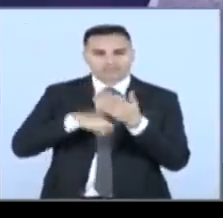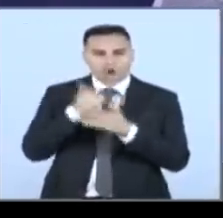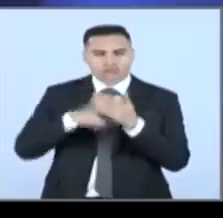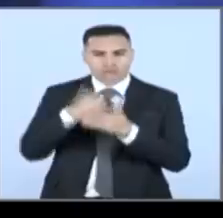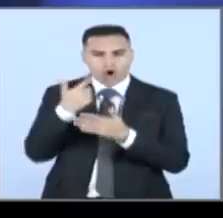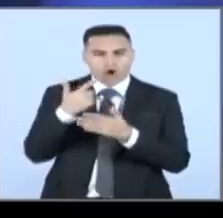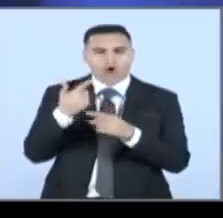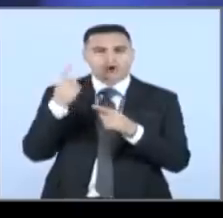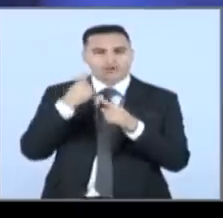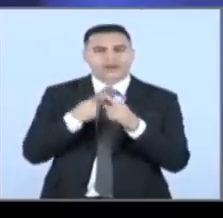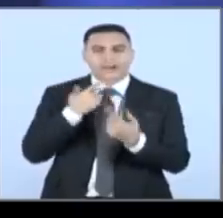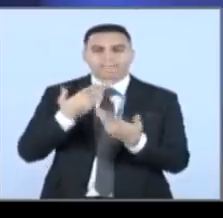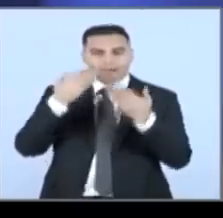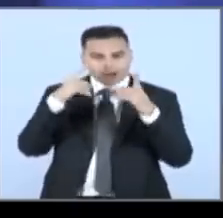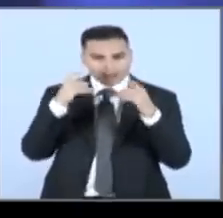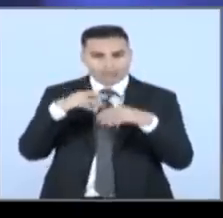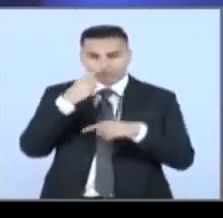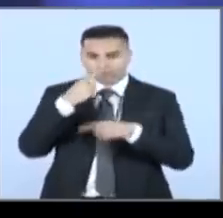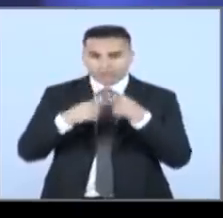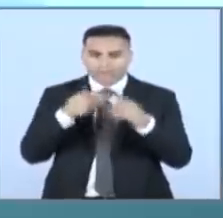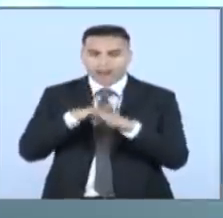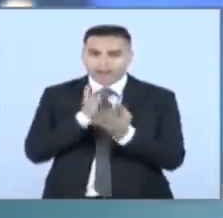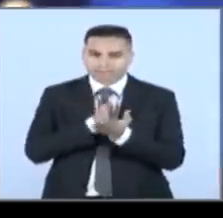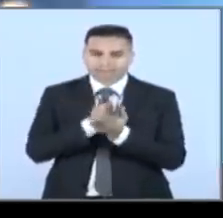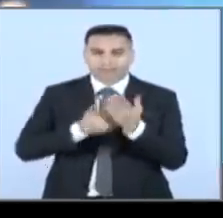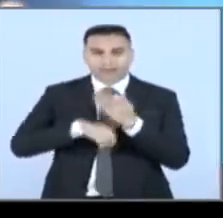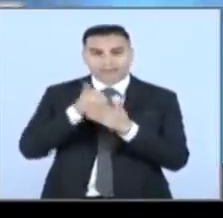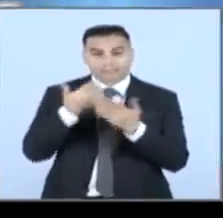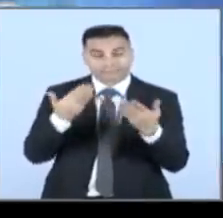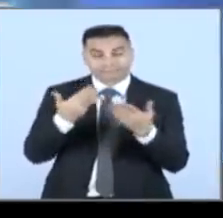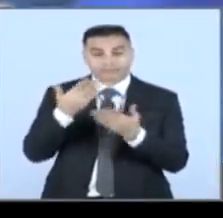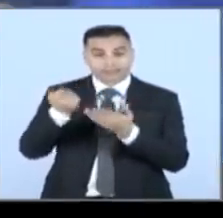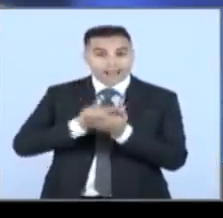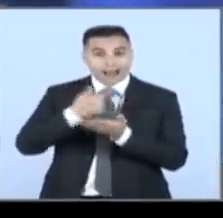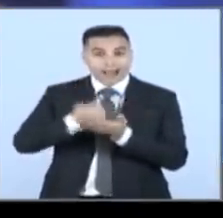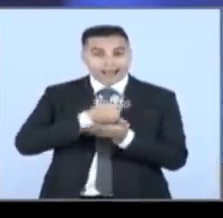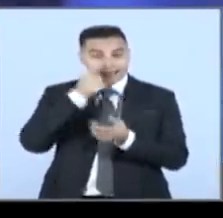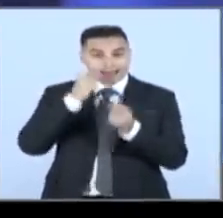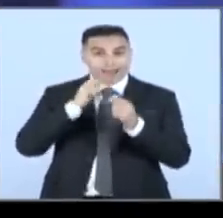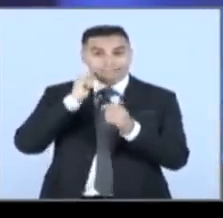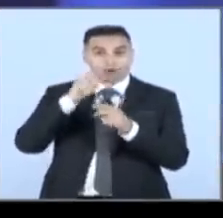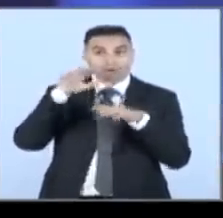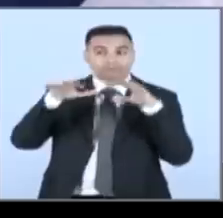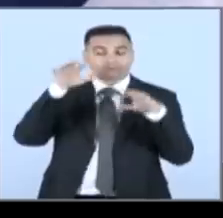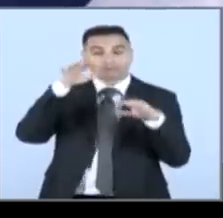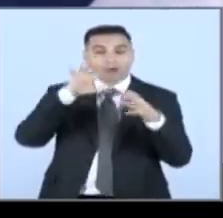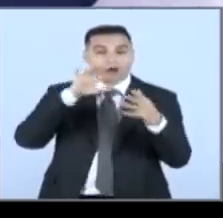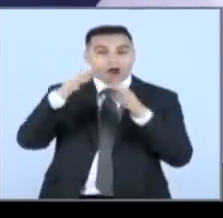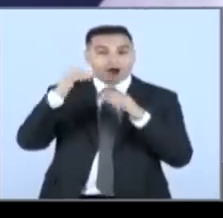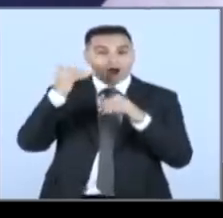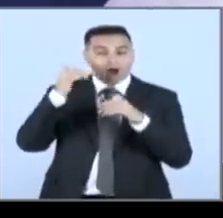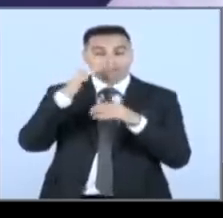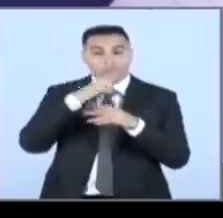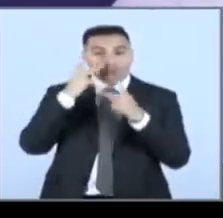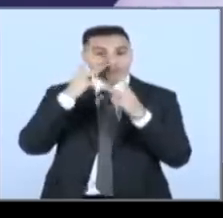المجموعة وبتمنى إن احنا نكمل على نفس الأداء. من الرسائل اللي بتجيلي من مختلف الدول العربية بشوف إن